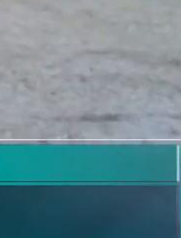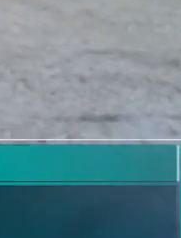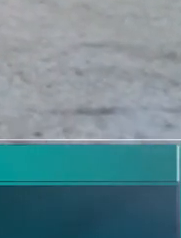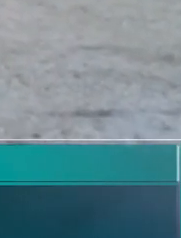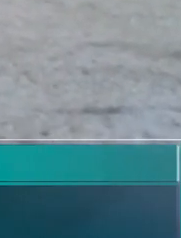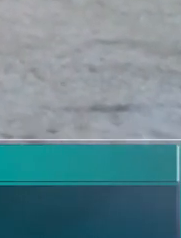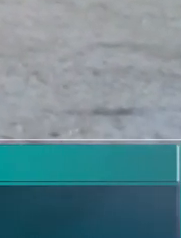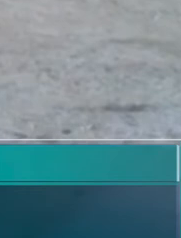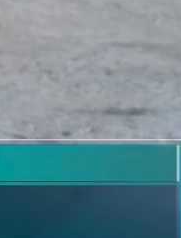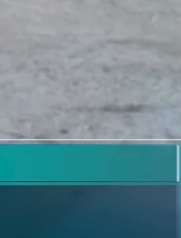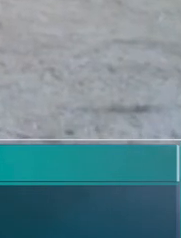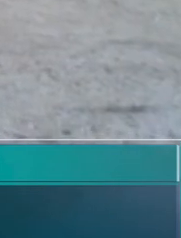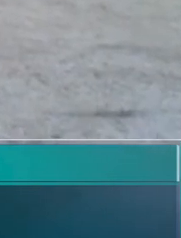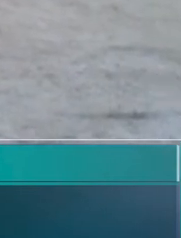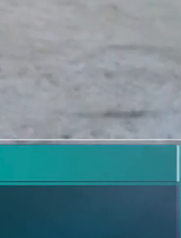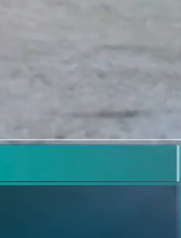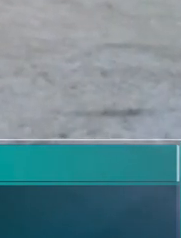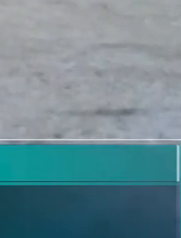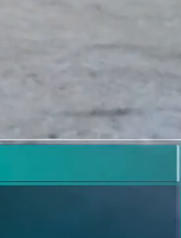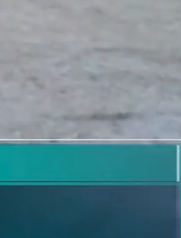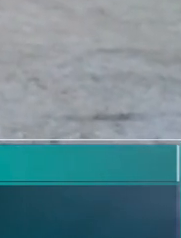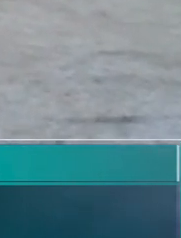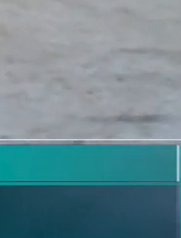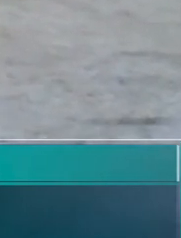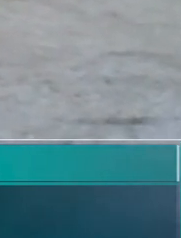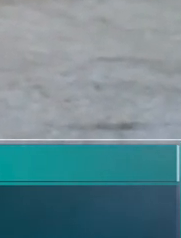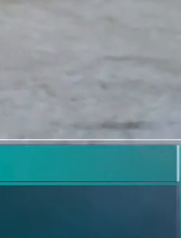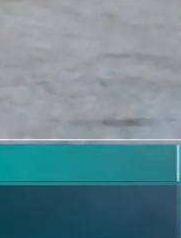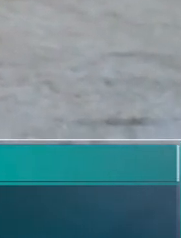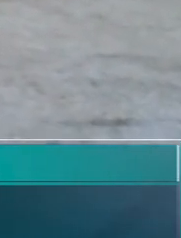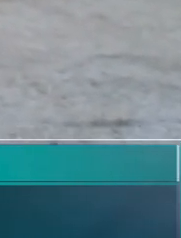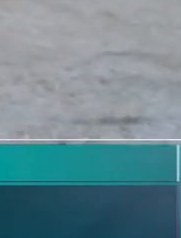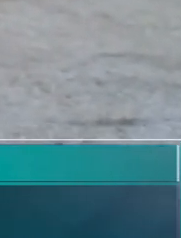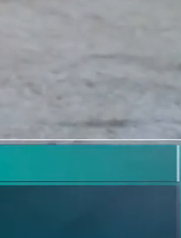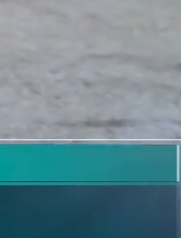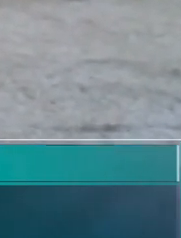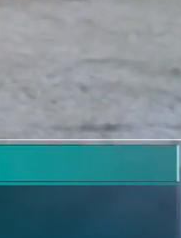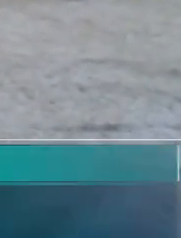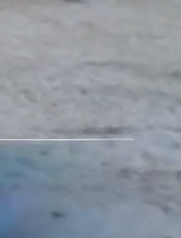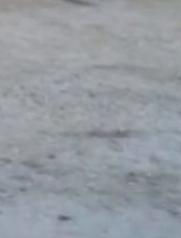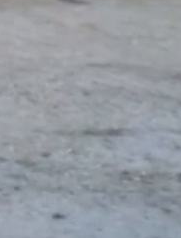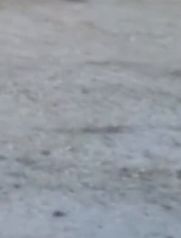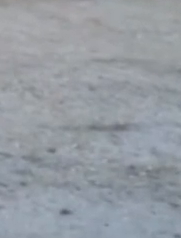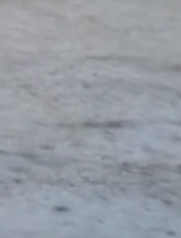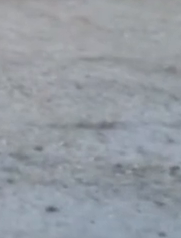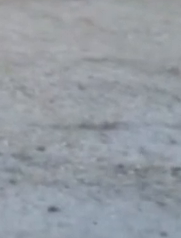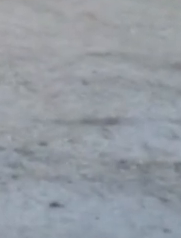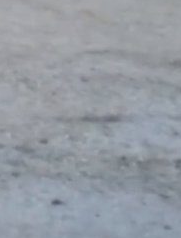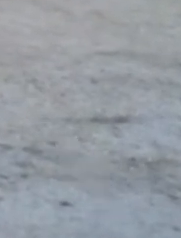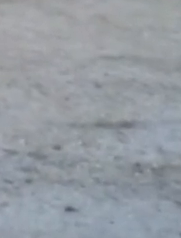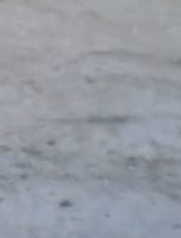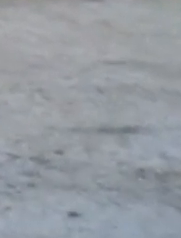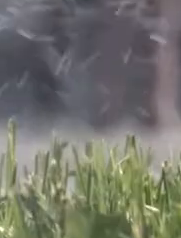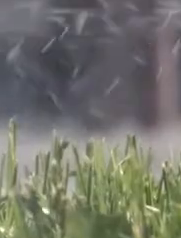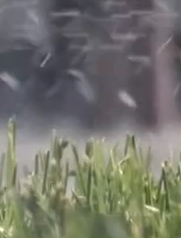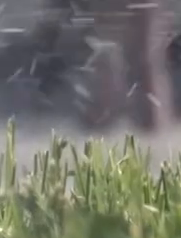її, щоб колись вона так само могла вийти на пробіжку і пробігти не один кілометр, а можливо навіть цілий марафон. Біжимо